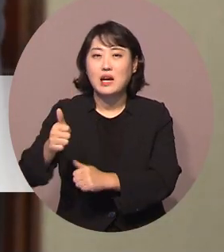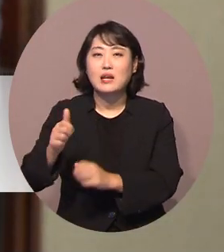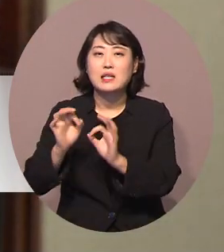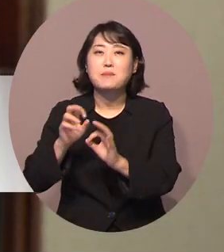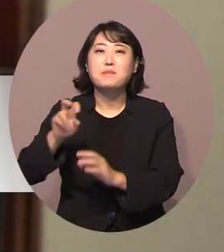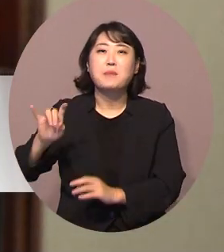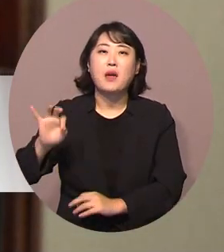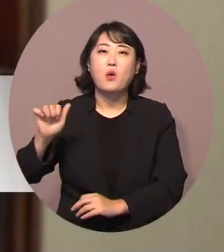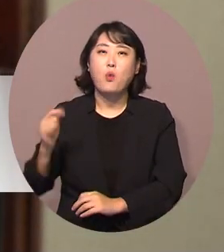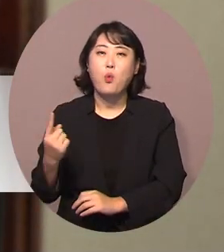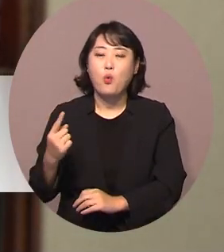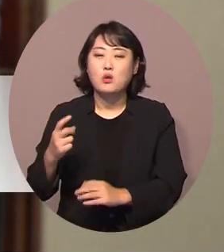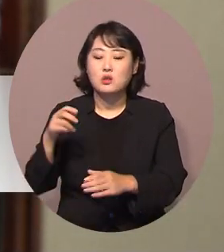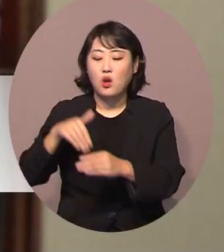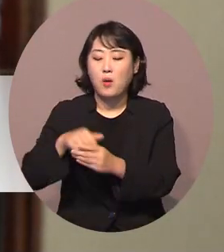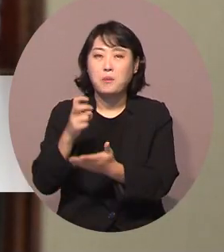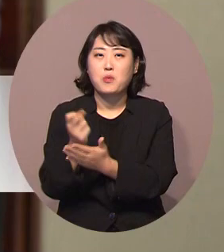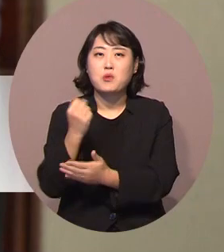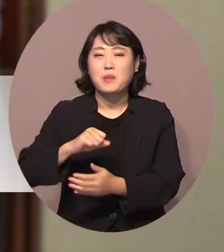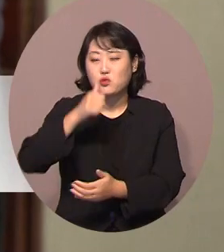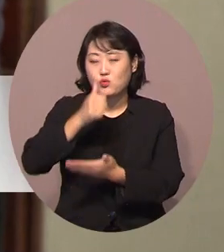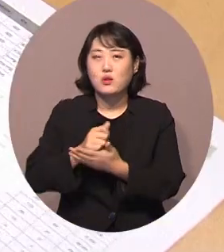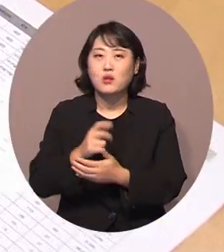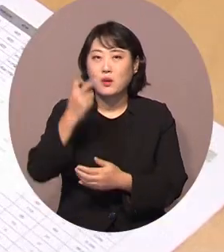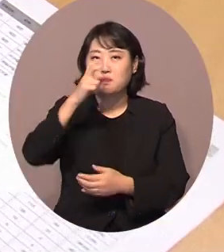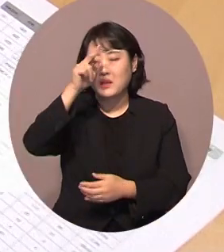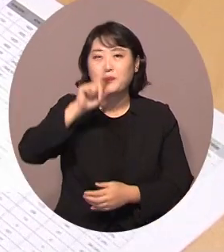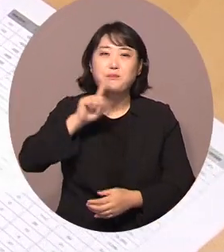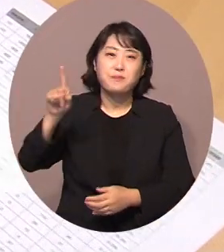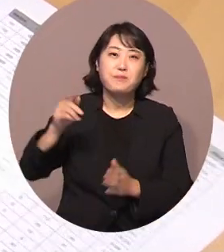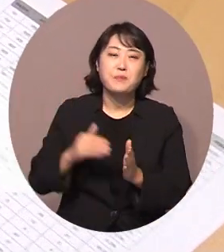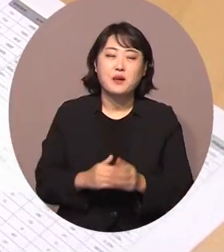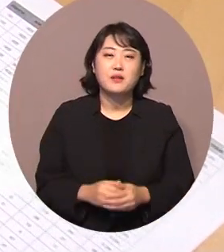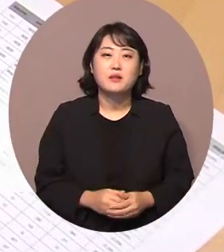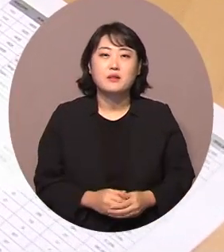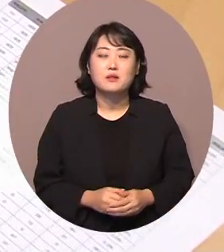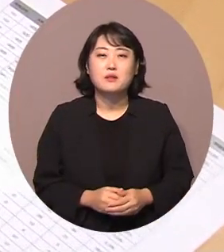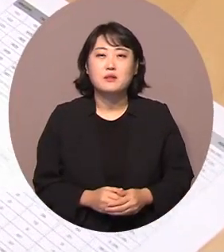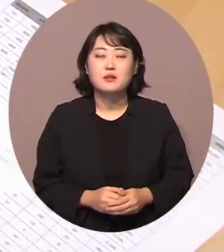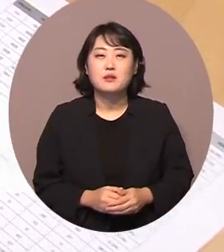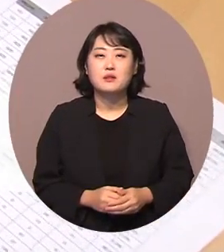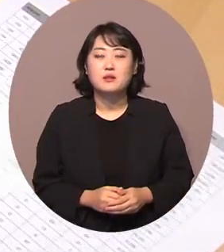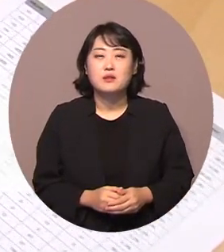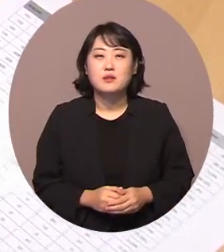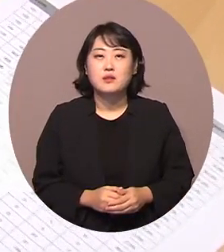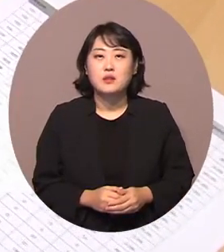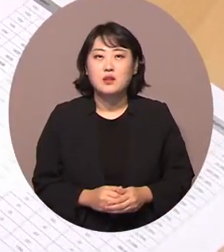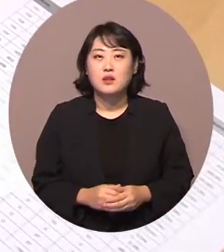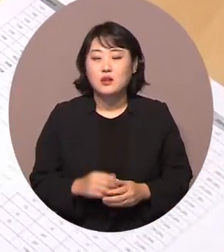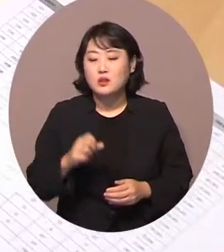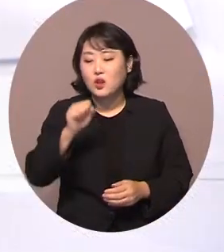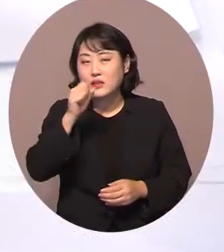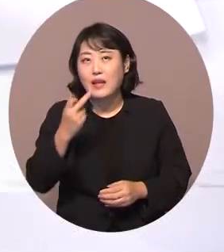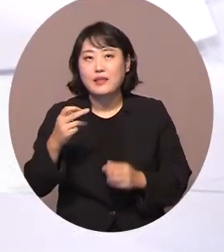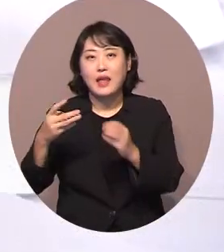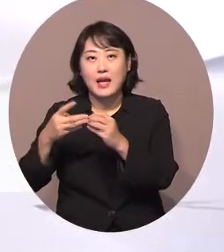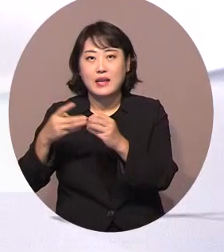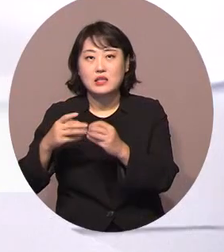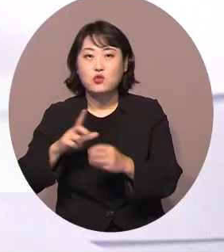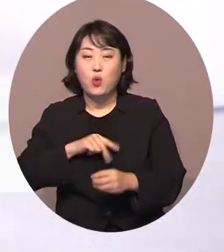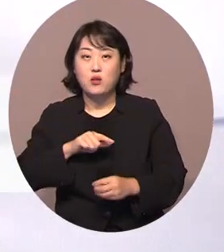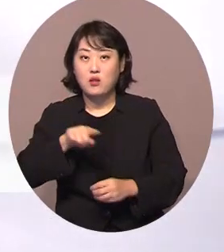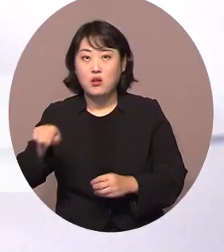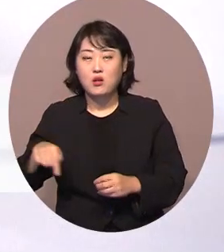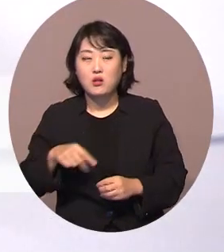선거법 위반 혐의로 경찰에 고발했습니다 앞서 국민의 힘 서산 태안 지방의원들은 은 성일종 위원 공약과